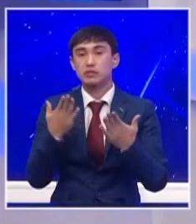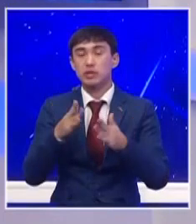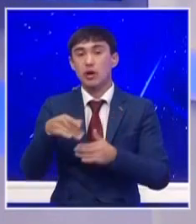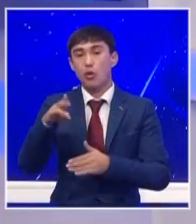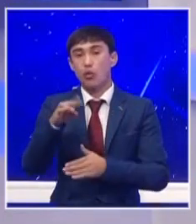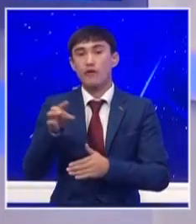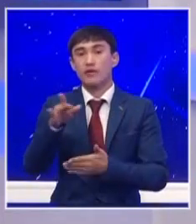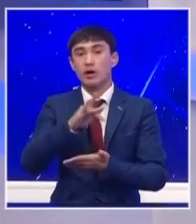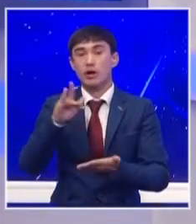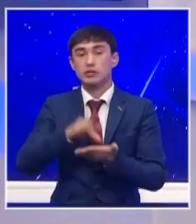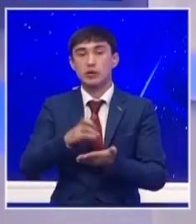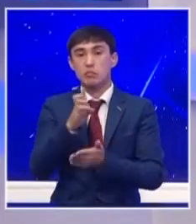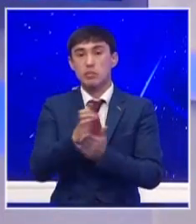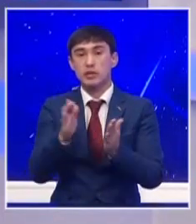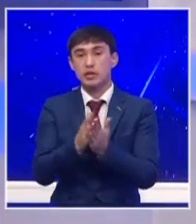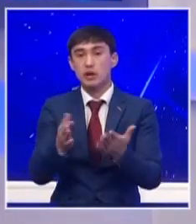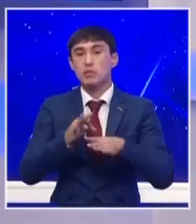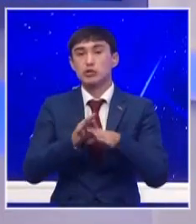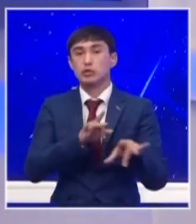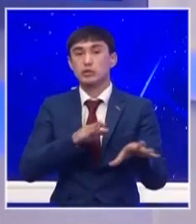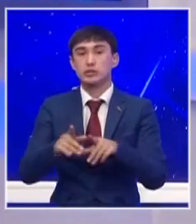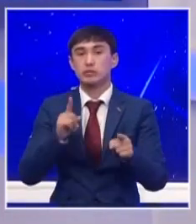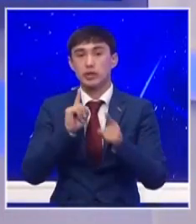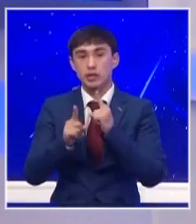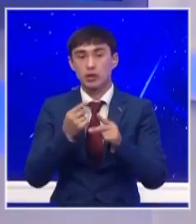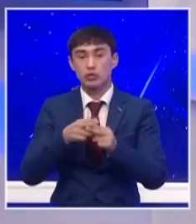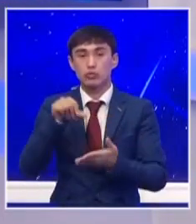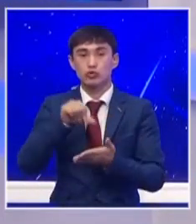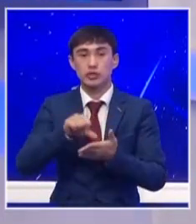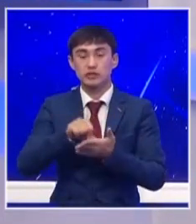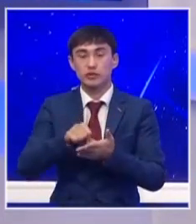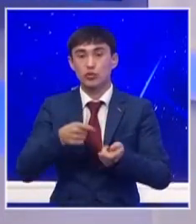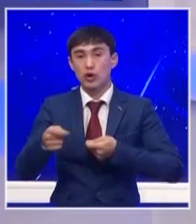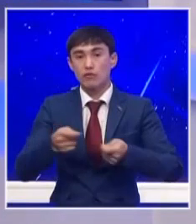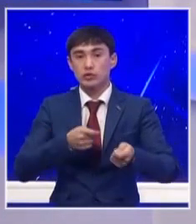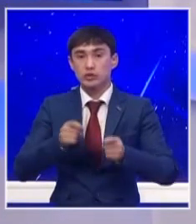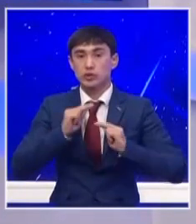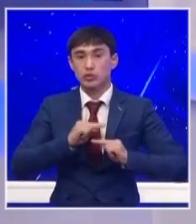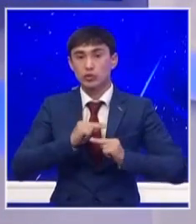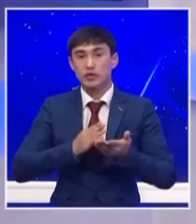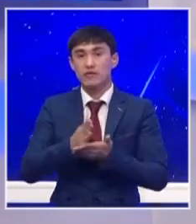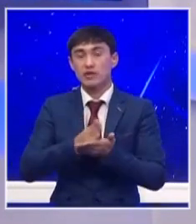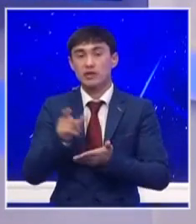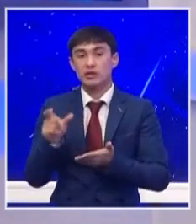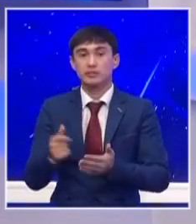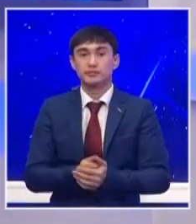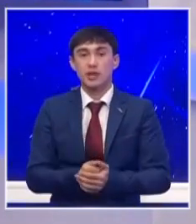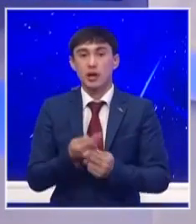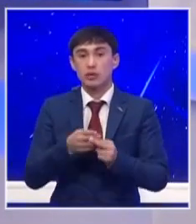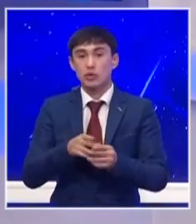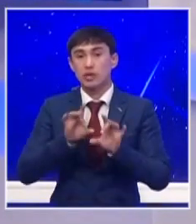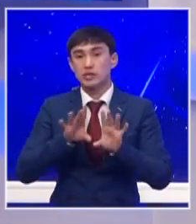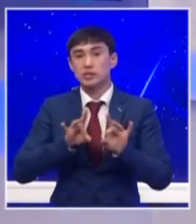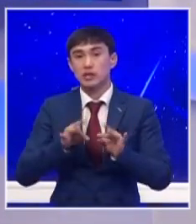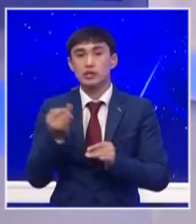события в Кунаев ской городской библиотеке прошло торжественное собрание в котором приняли участие руководство сотрудники и ветераны редакции которые